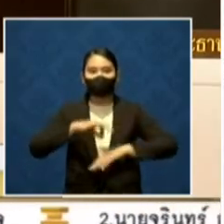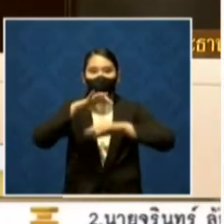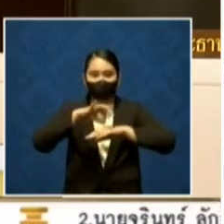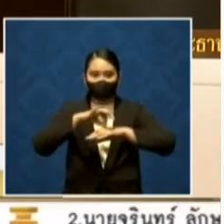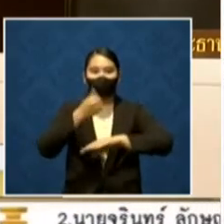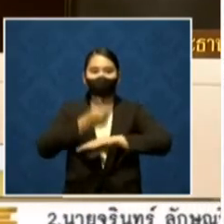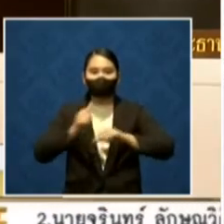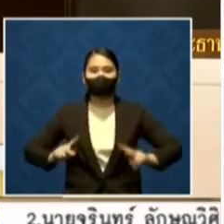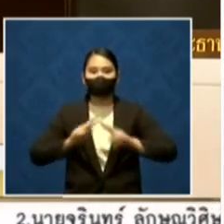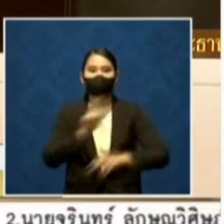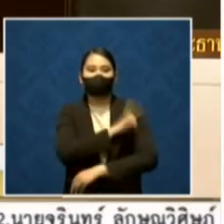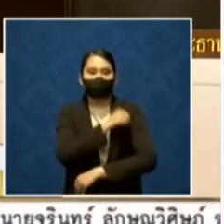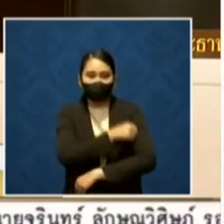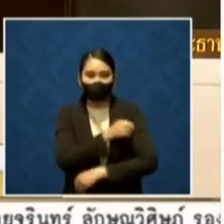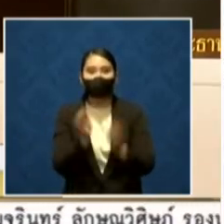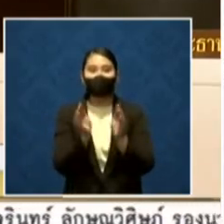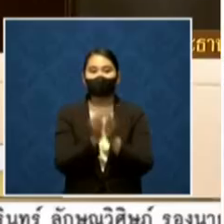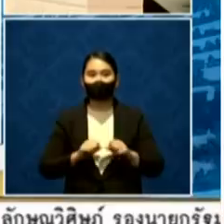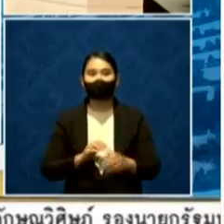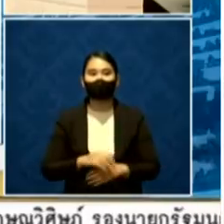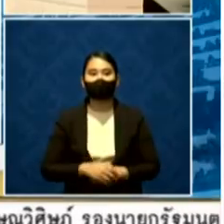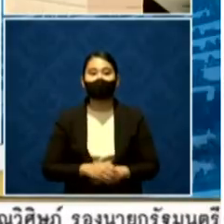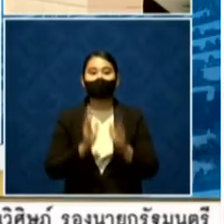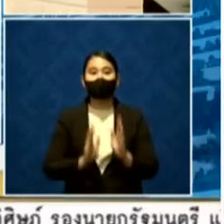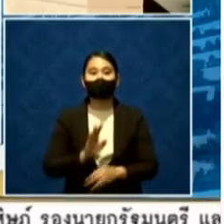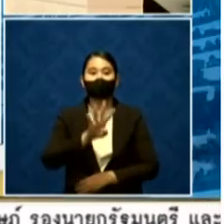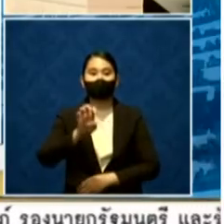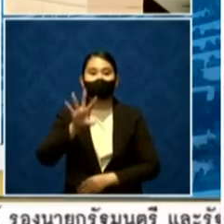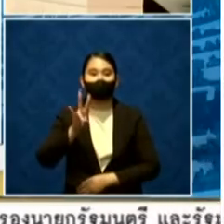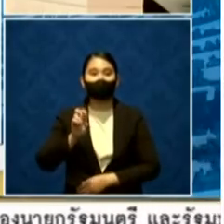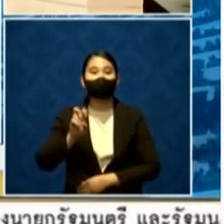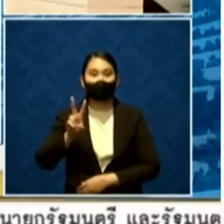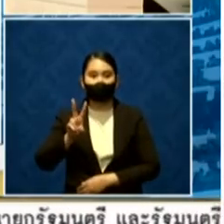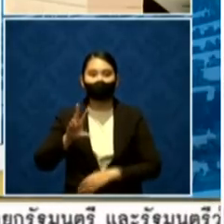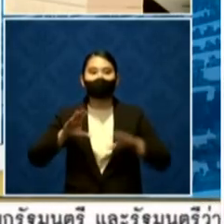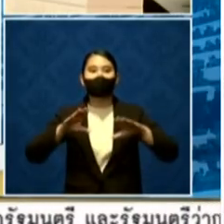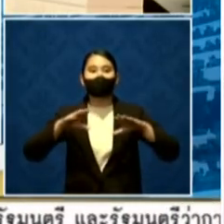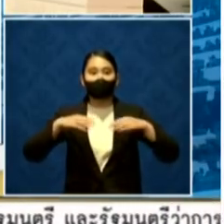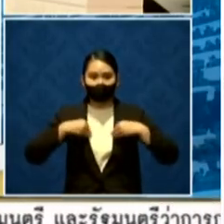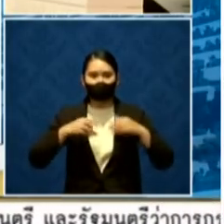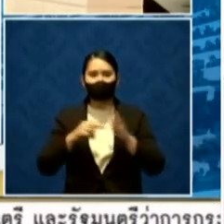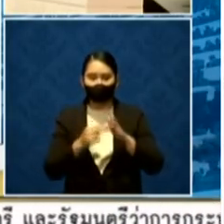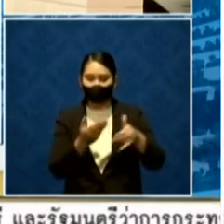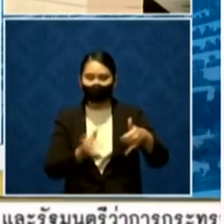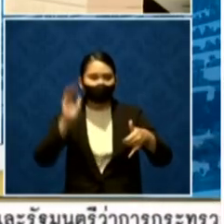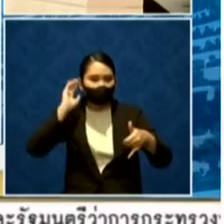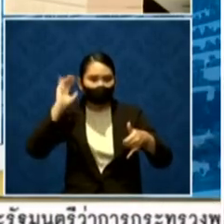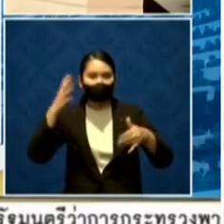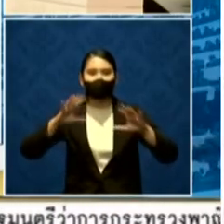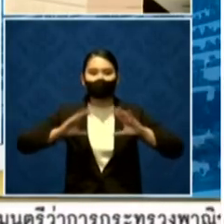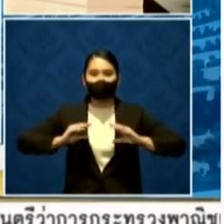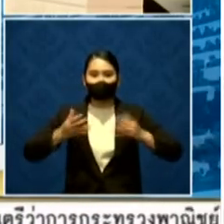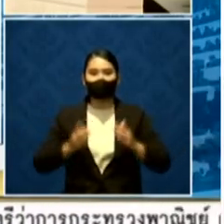ครับ พูดง่ายๆเสียงงูเห่าทั้งหมดที่ถือครองอยู่ช่วยทั้งหมดรอบนี ้ครับ 3คน1